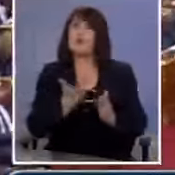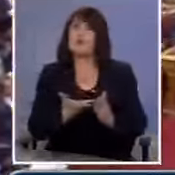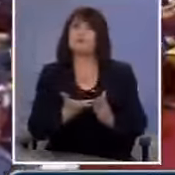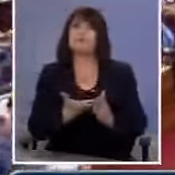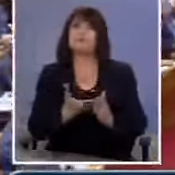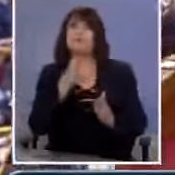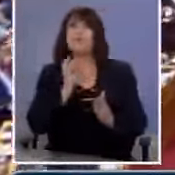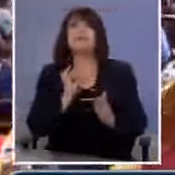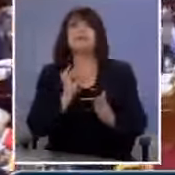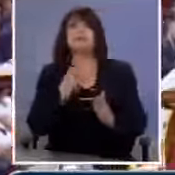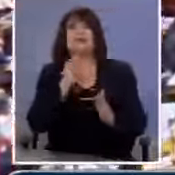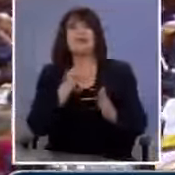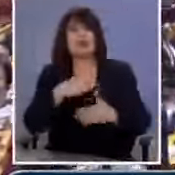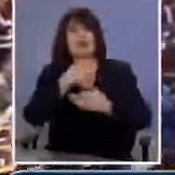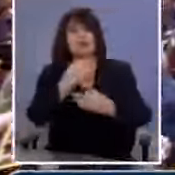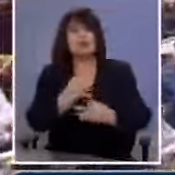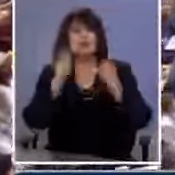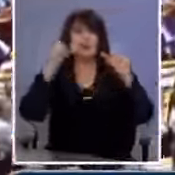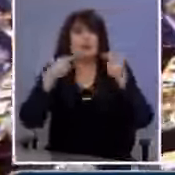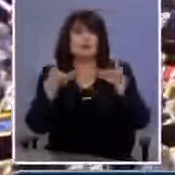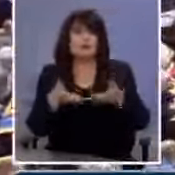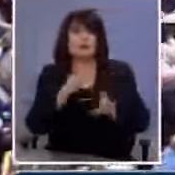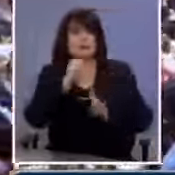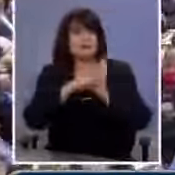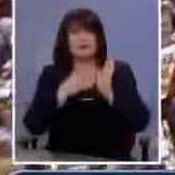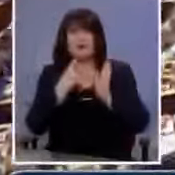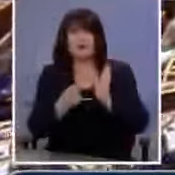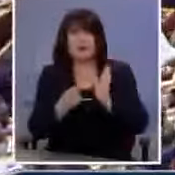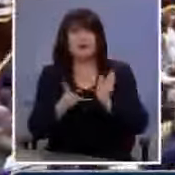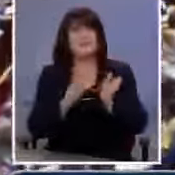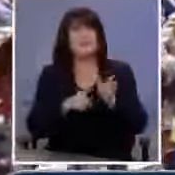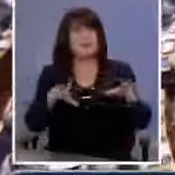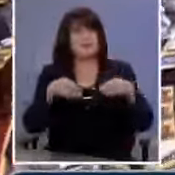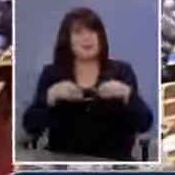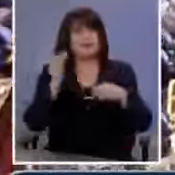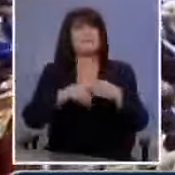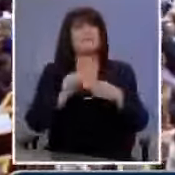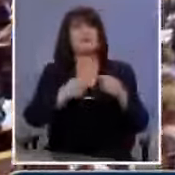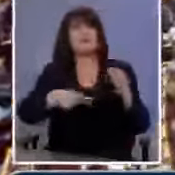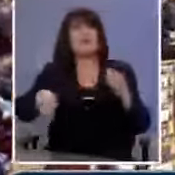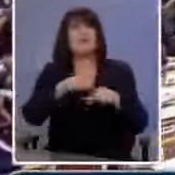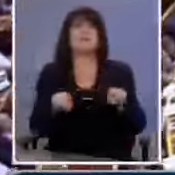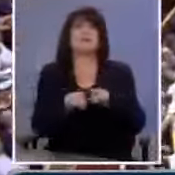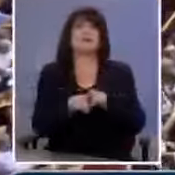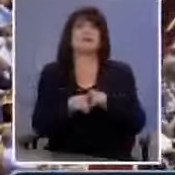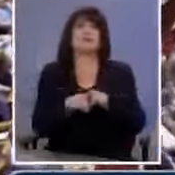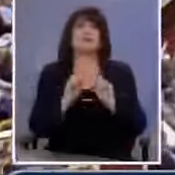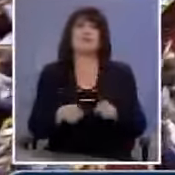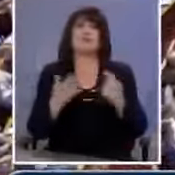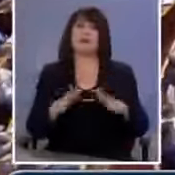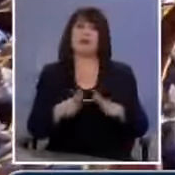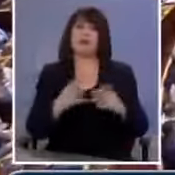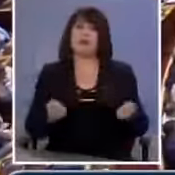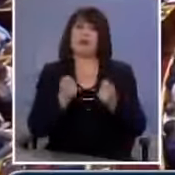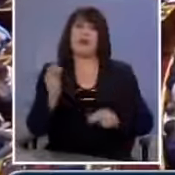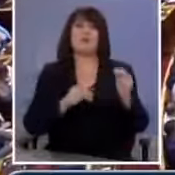ως πυλώνες της δημοκρατίας κατά το Σύνταγμα. Να αποδεχθούν και να ψηφίσουν από κοινού την απόφαση για τη